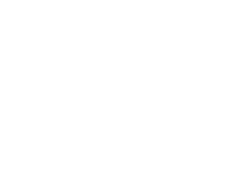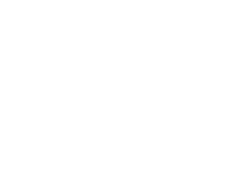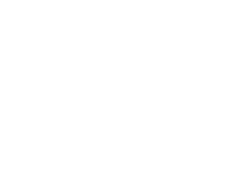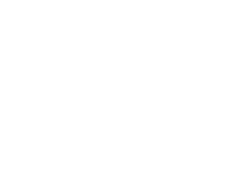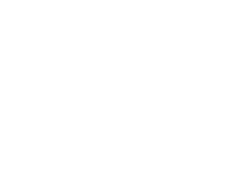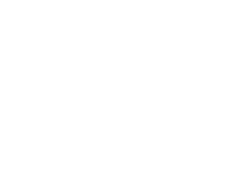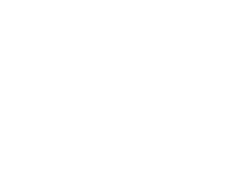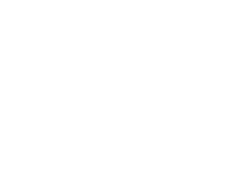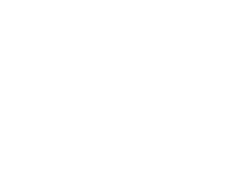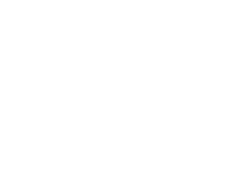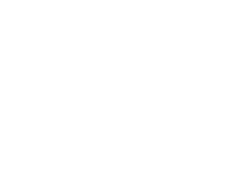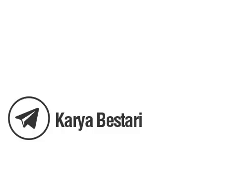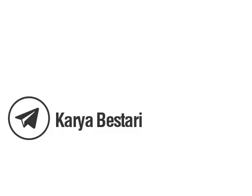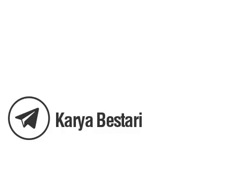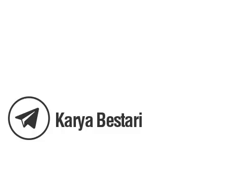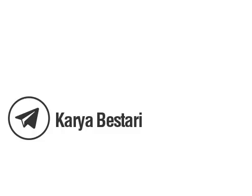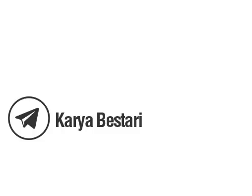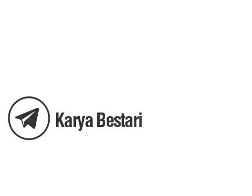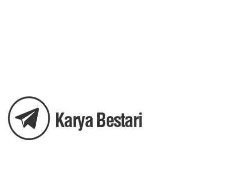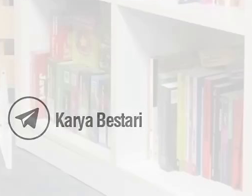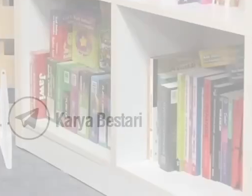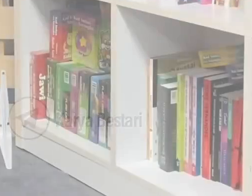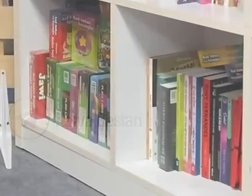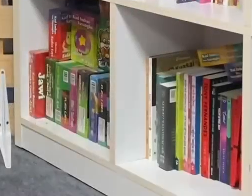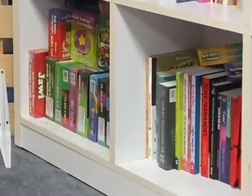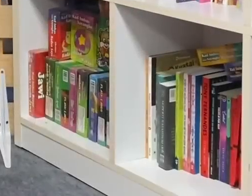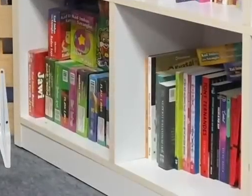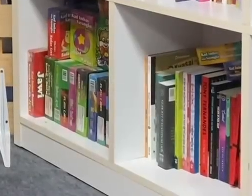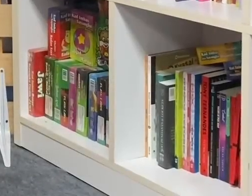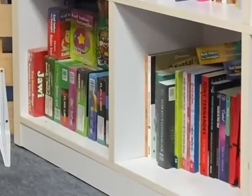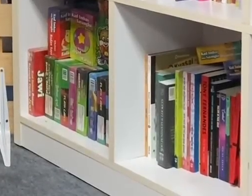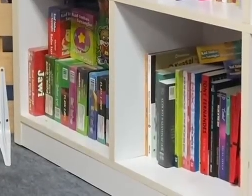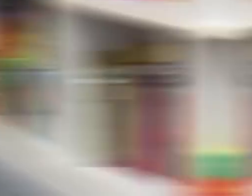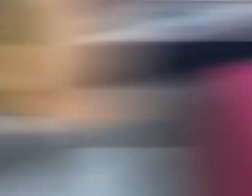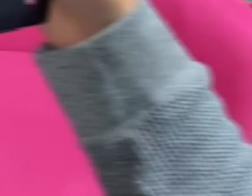أعوذ بالله من الشيطان الرجيم